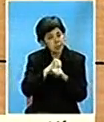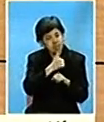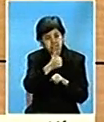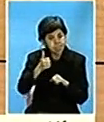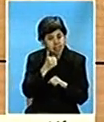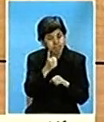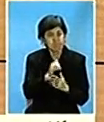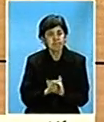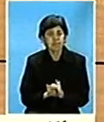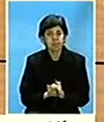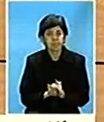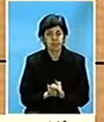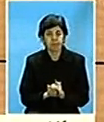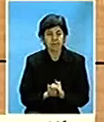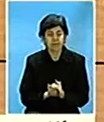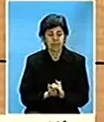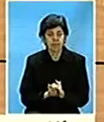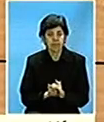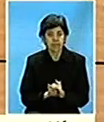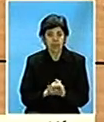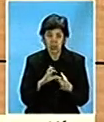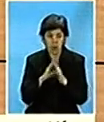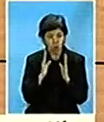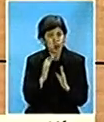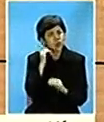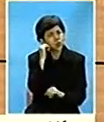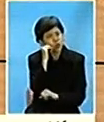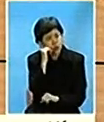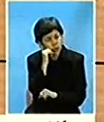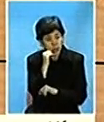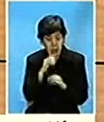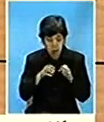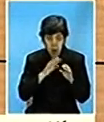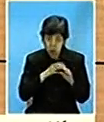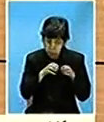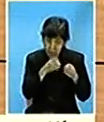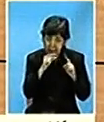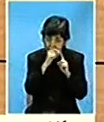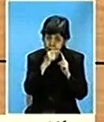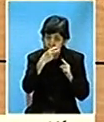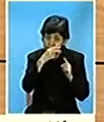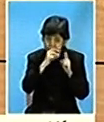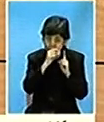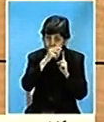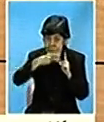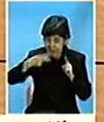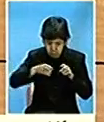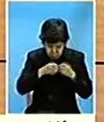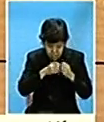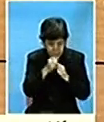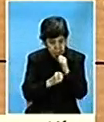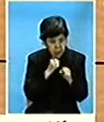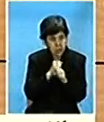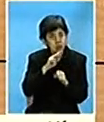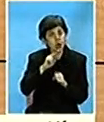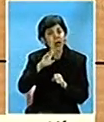าพคำว่าผู้ยากไร้ในพจนานุกรมฉบับราชบัณฑิตยสถานปี2542